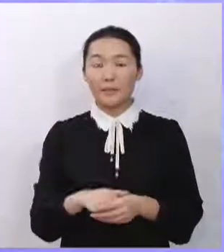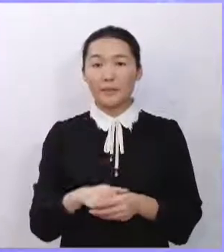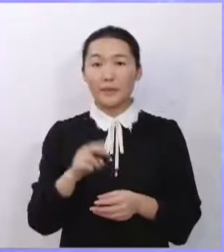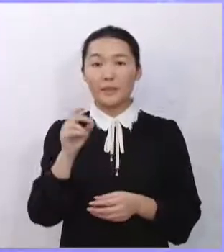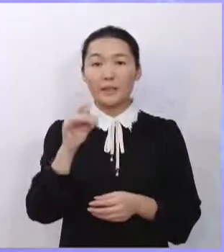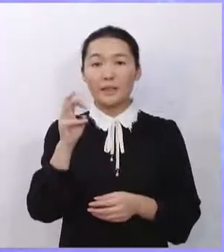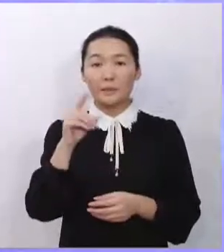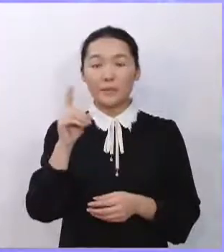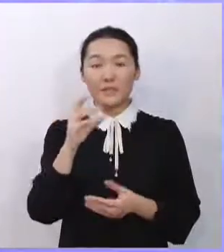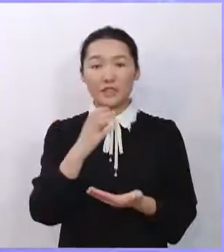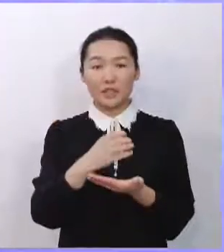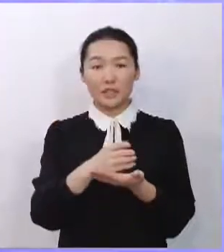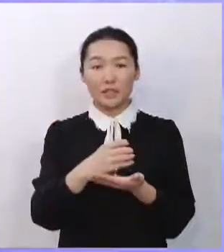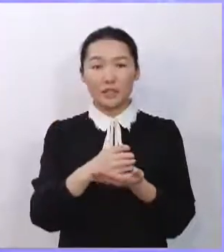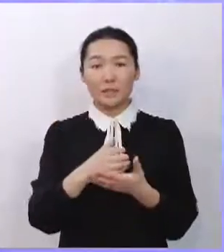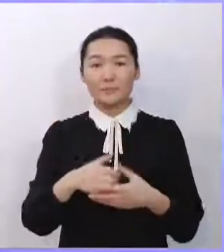Кымыз чыныда.